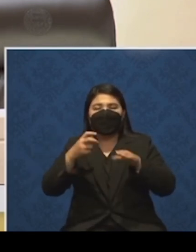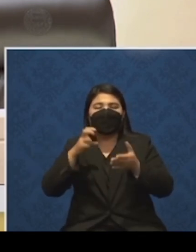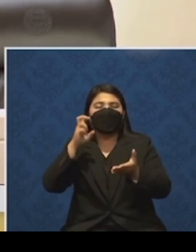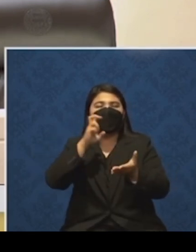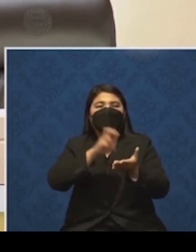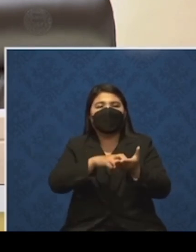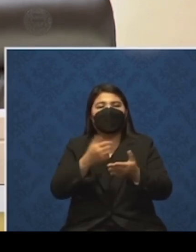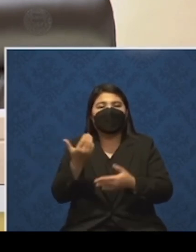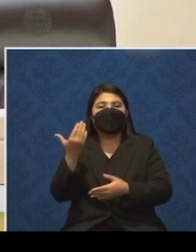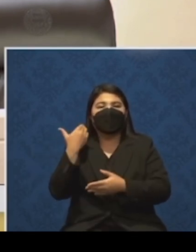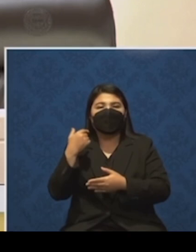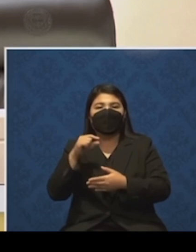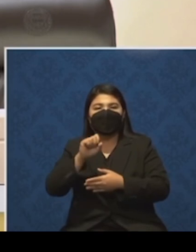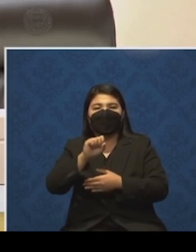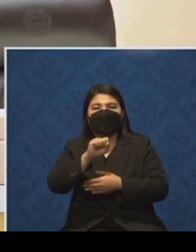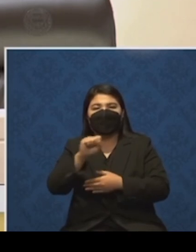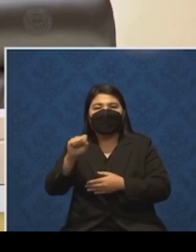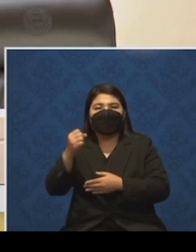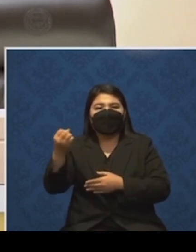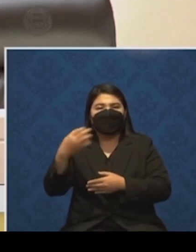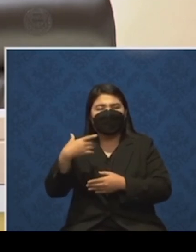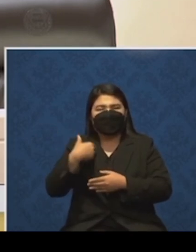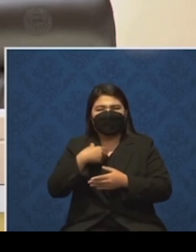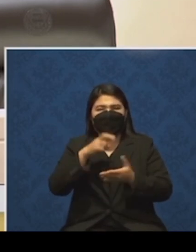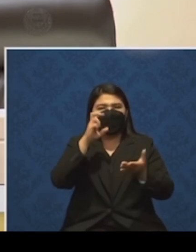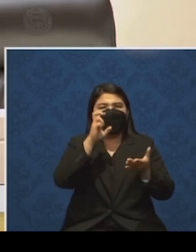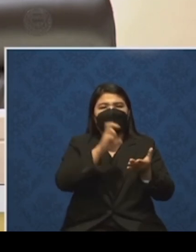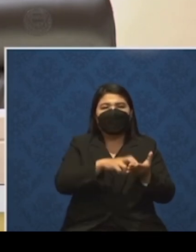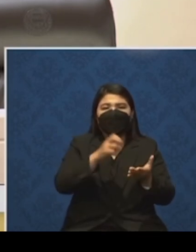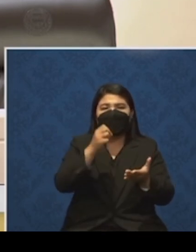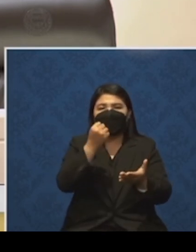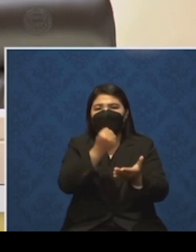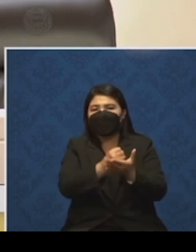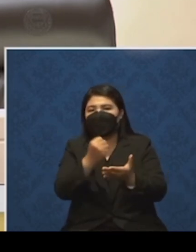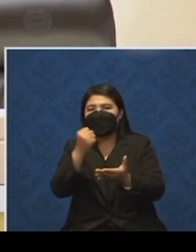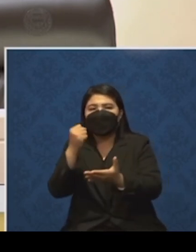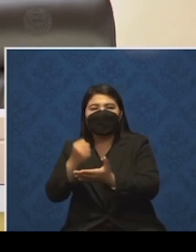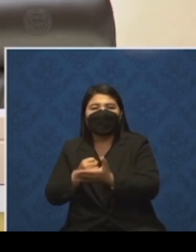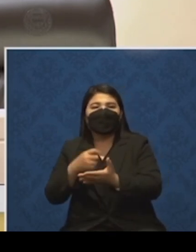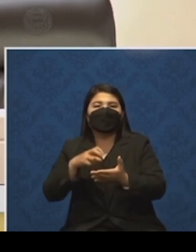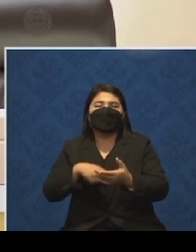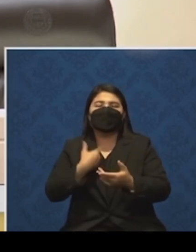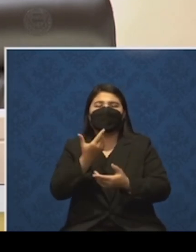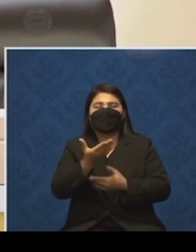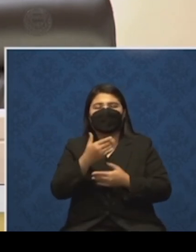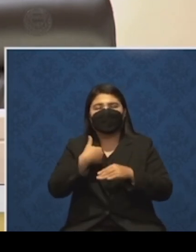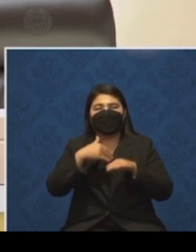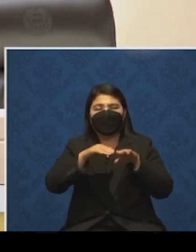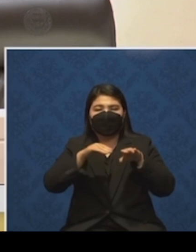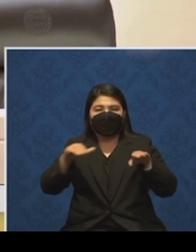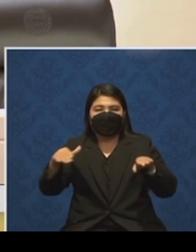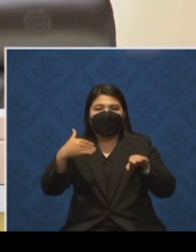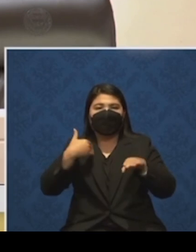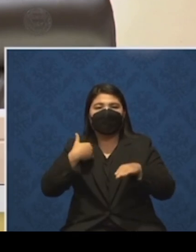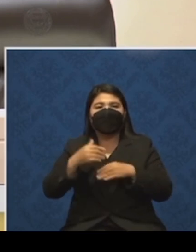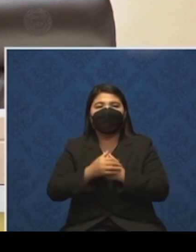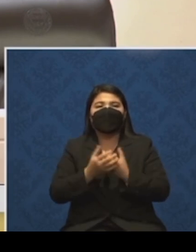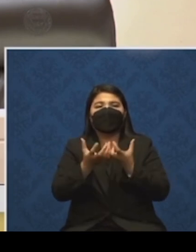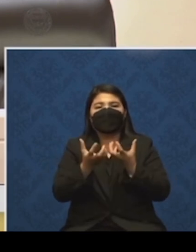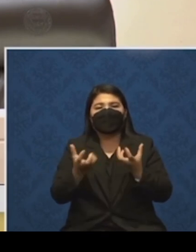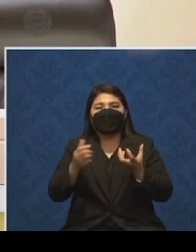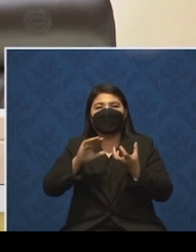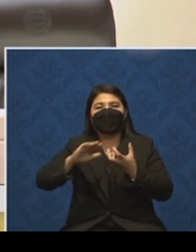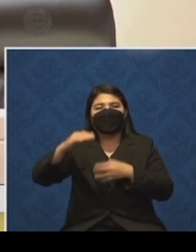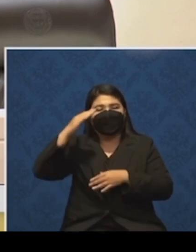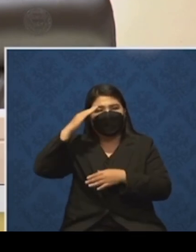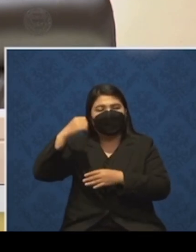สมาชิกได้กล่าวว่าต่างคนต่างรับรองมีคณะกรรมการมาตรฐานยุทธปกรณ์ของกระทรวงกลาโหมซึ่งจะรับผิดช